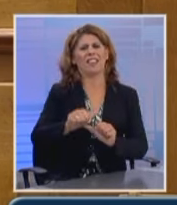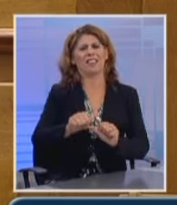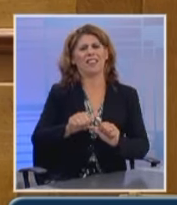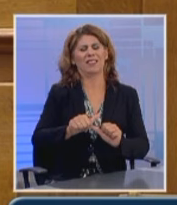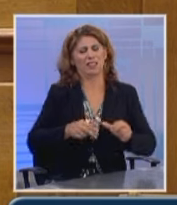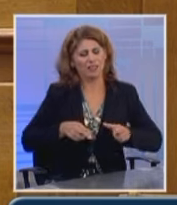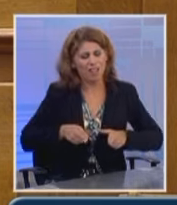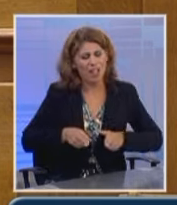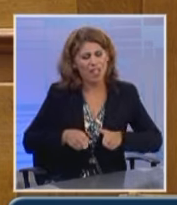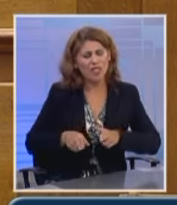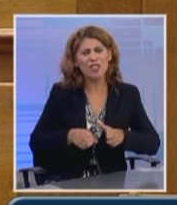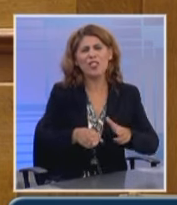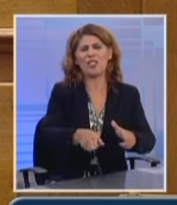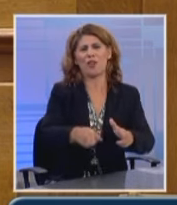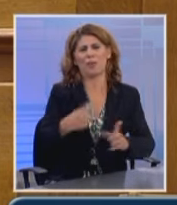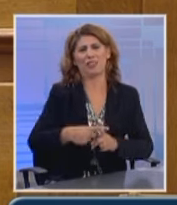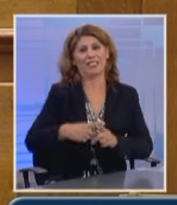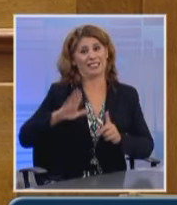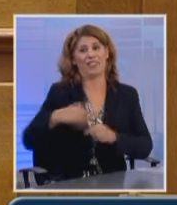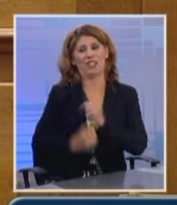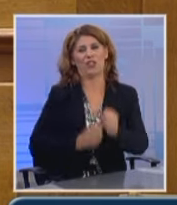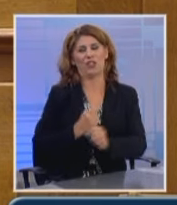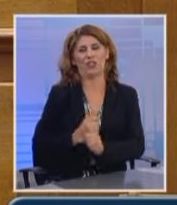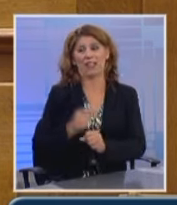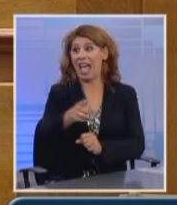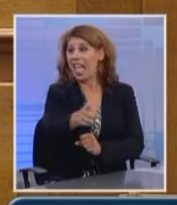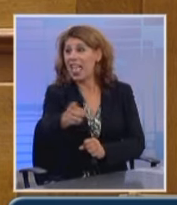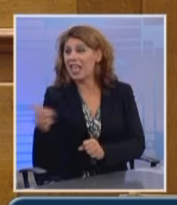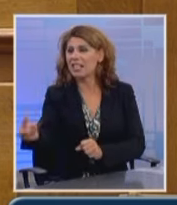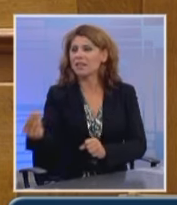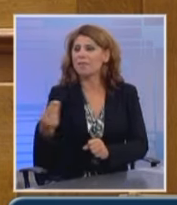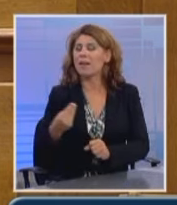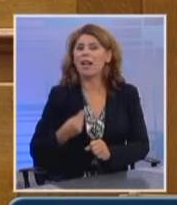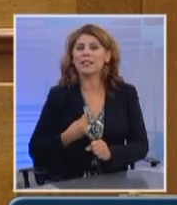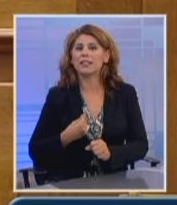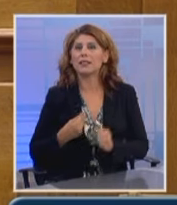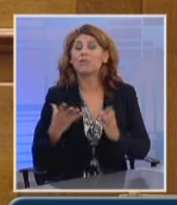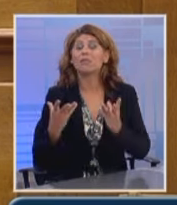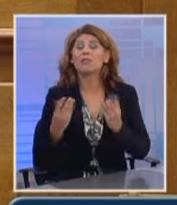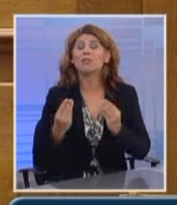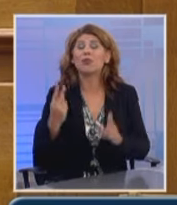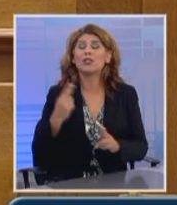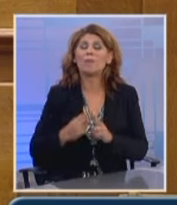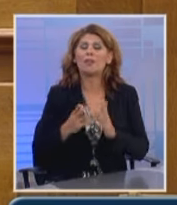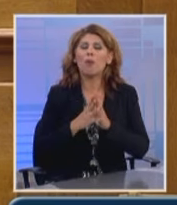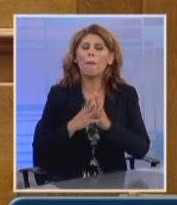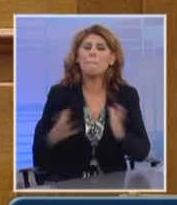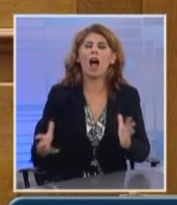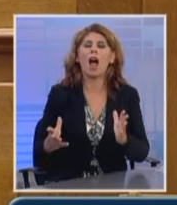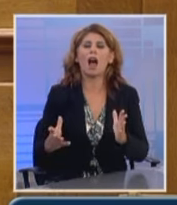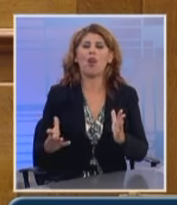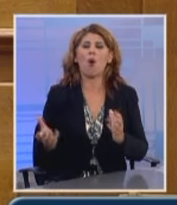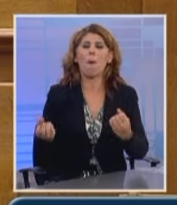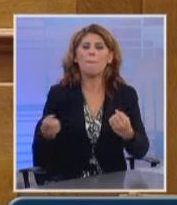πορεία που έχει πάρει ο τόπος όλα τα τελευταία χρόνια. Μας δίνεται λοιπόν το πιο σημαντικό, το πιο μεγάλο, το πιο ισχυρό